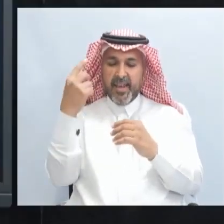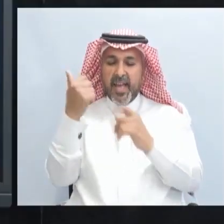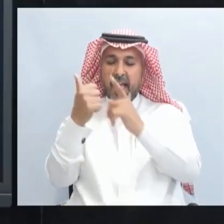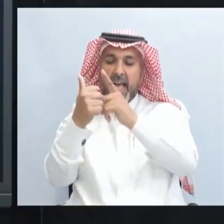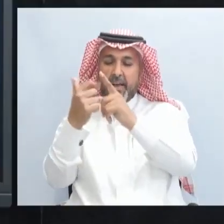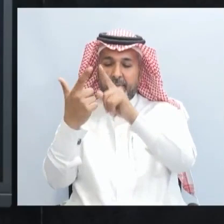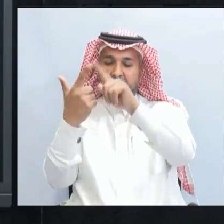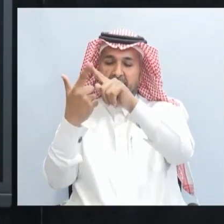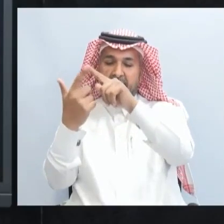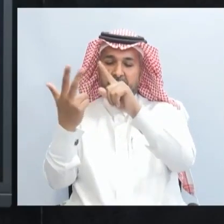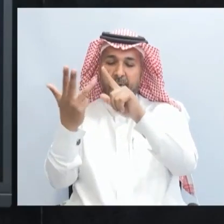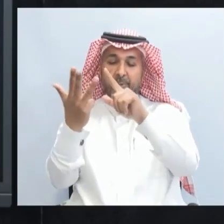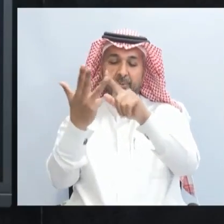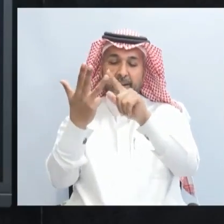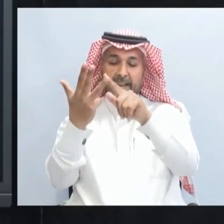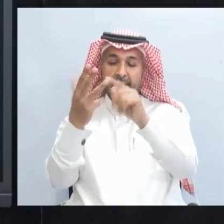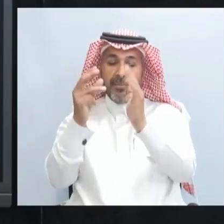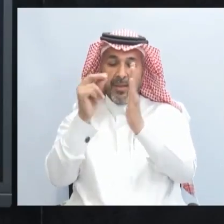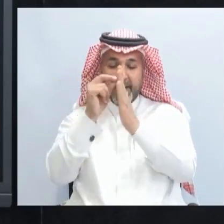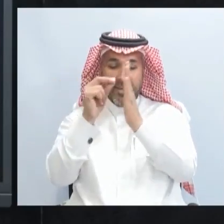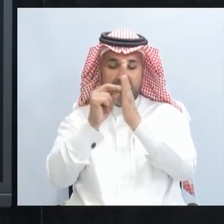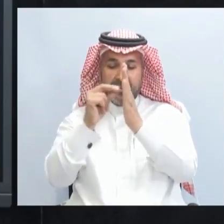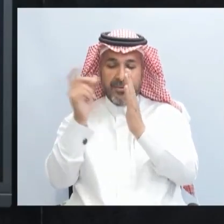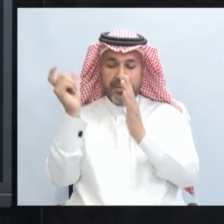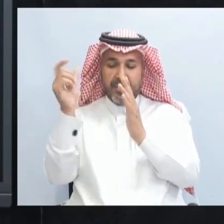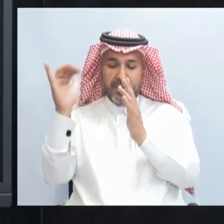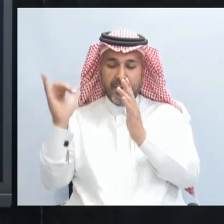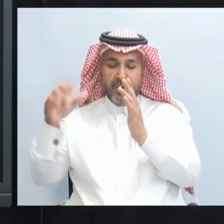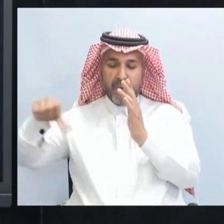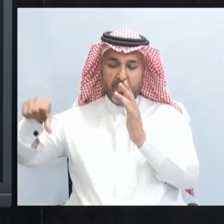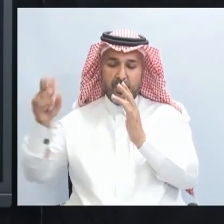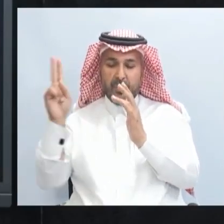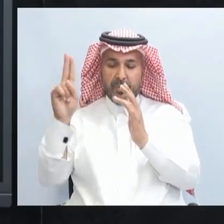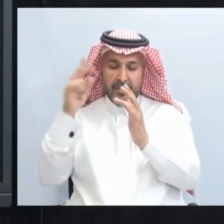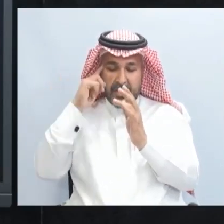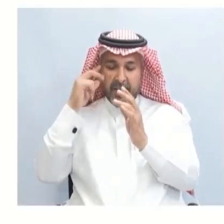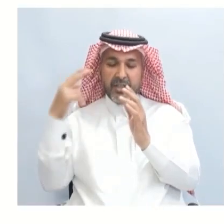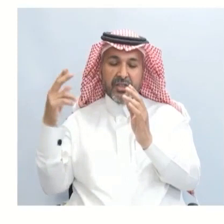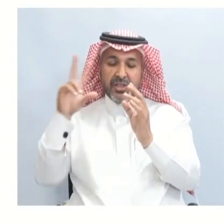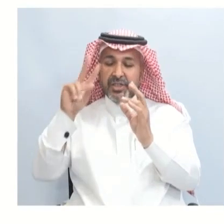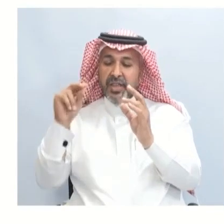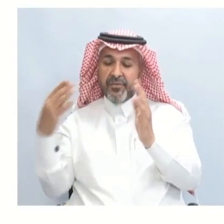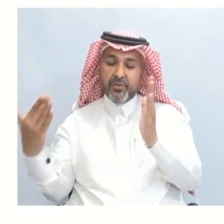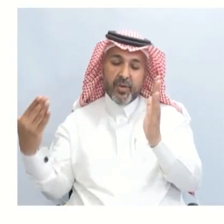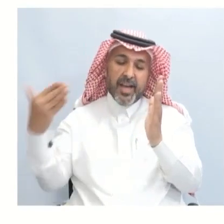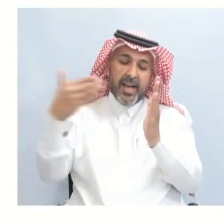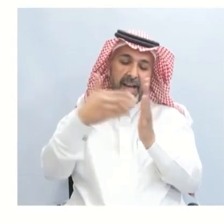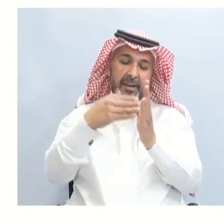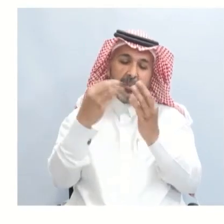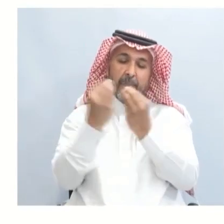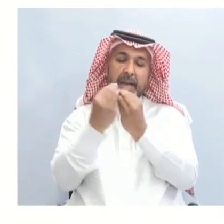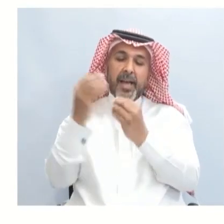لنفس الكلام والمنطق الذي توصل له كيبلر في نتائجه ماذا في نتائجه السابقه اذا